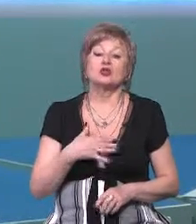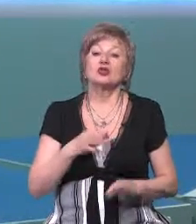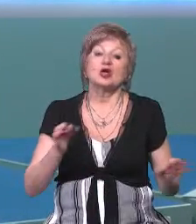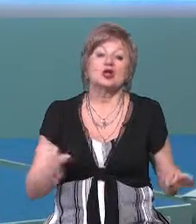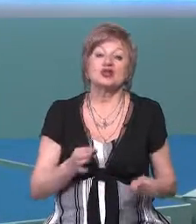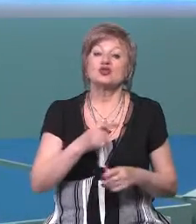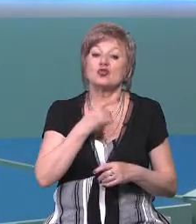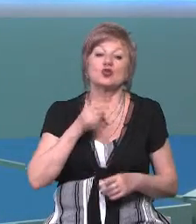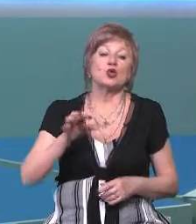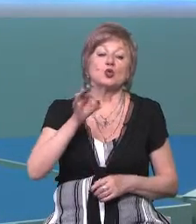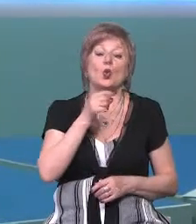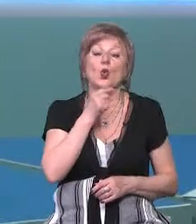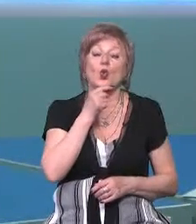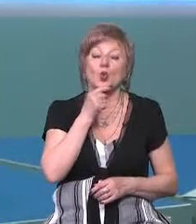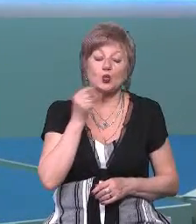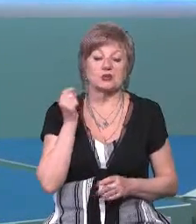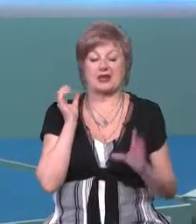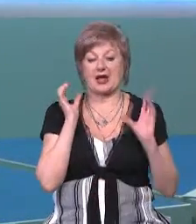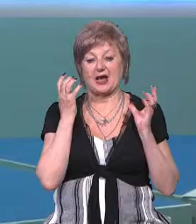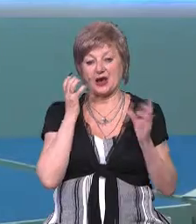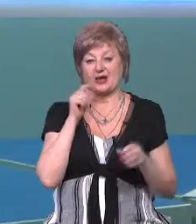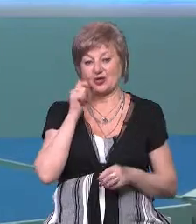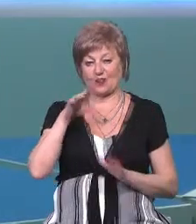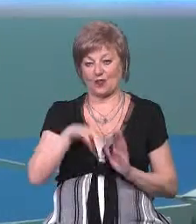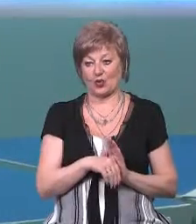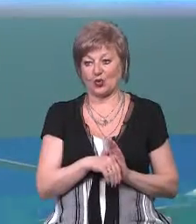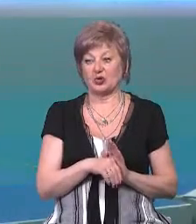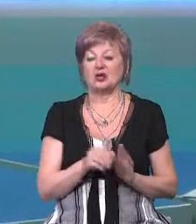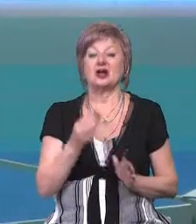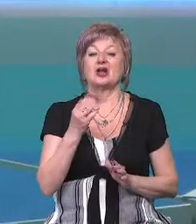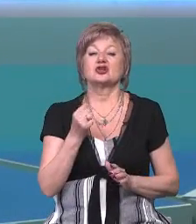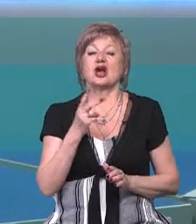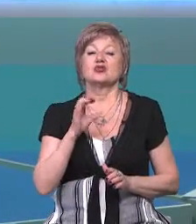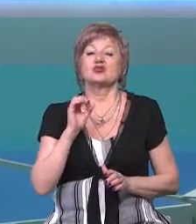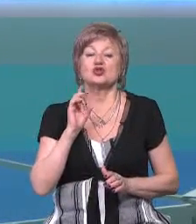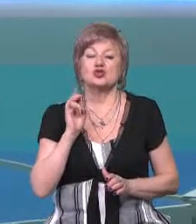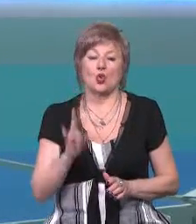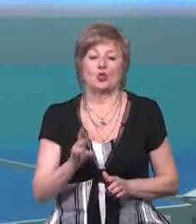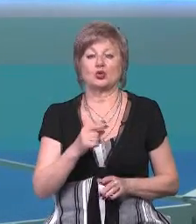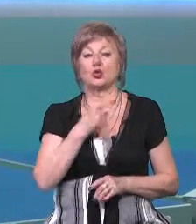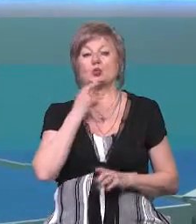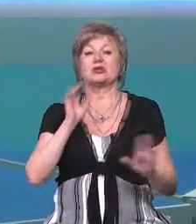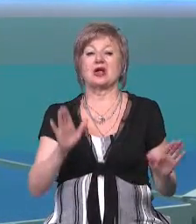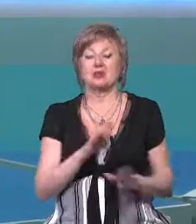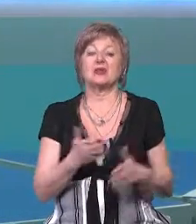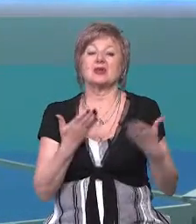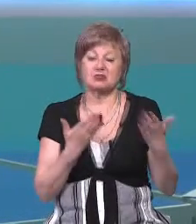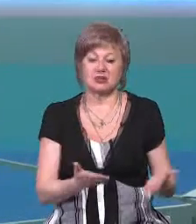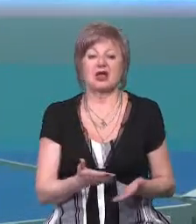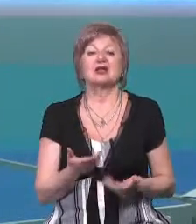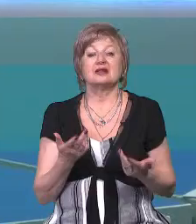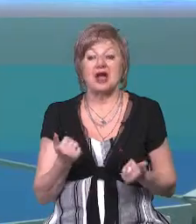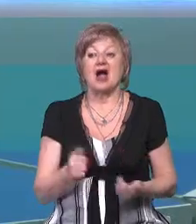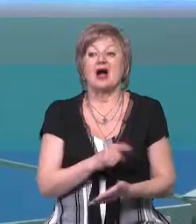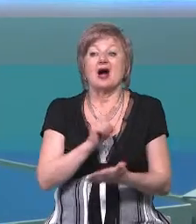про «Русське радіо Україна». І нічого немає про шансони, нічого немає про російські пісні. Питання в тому, що це,